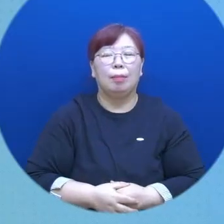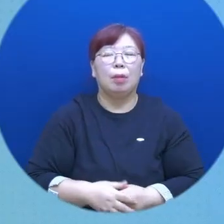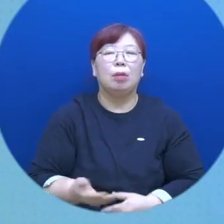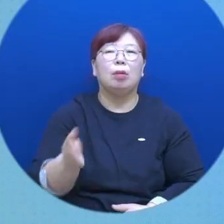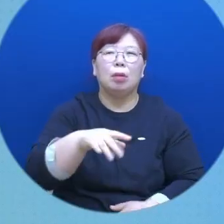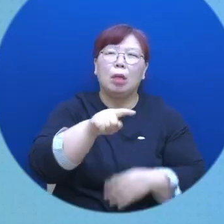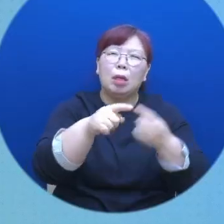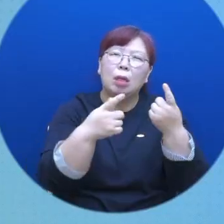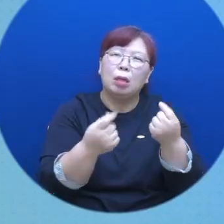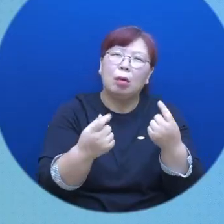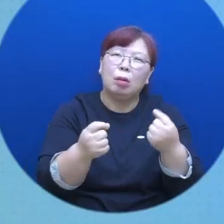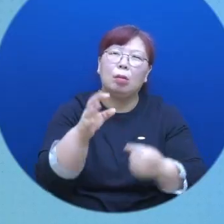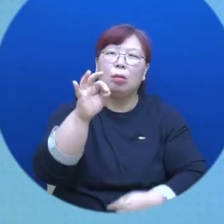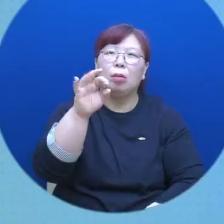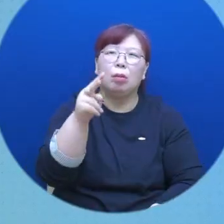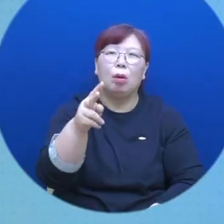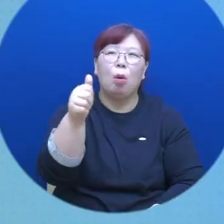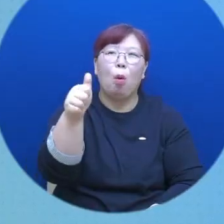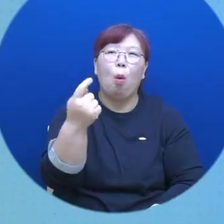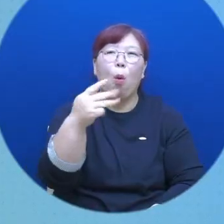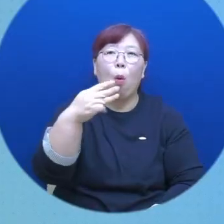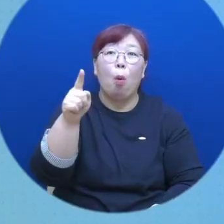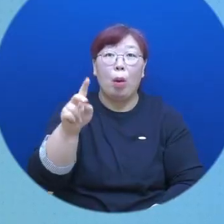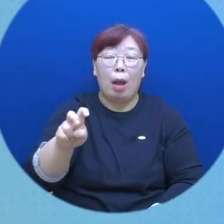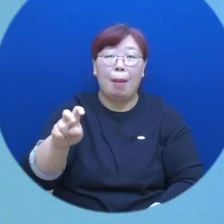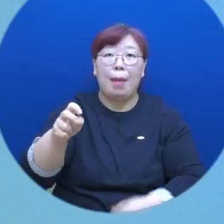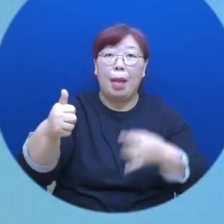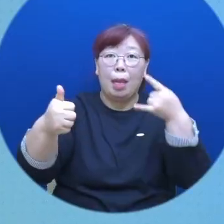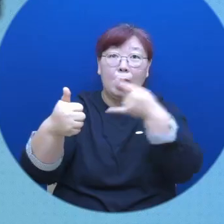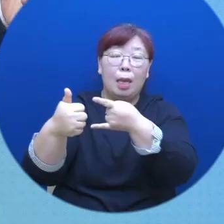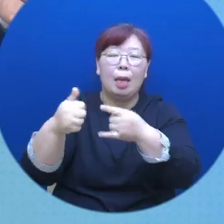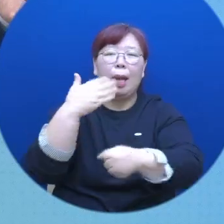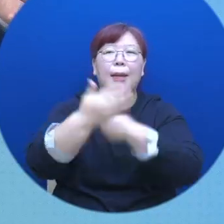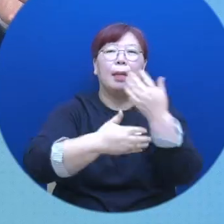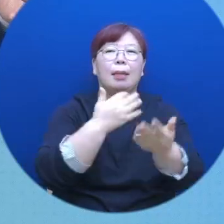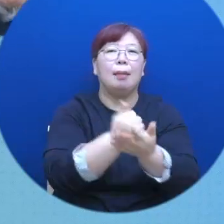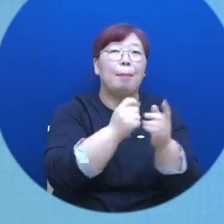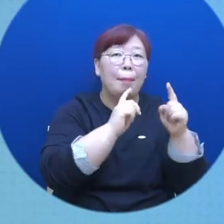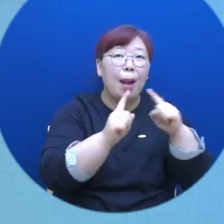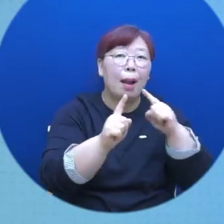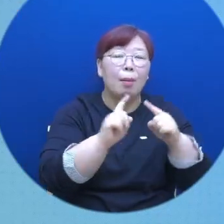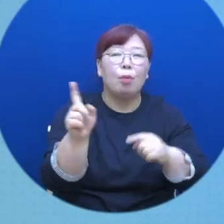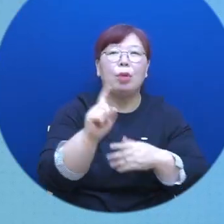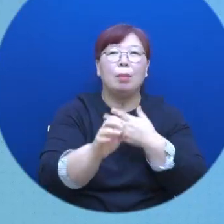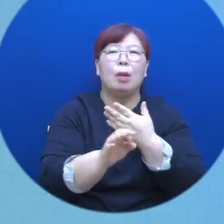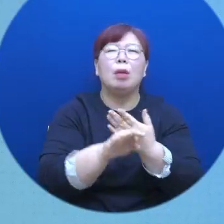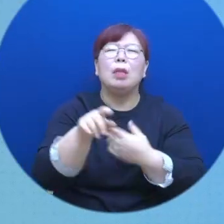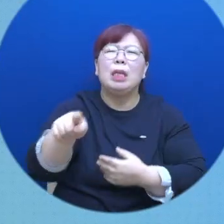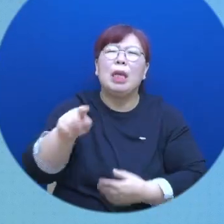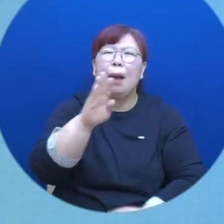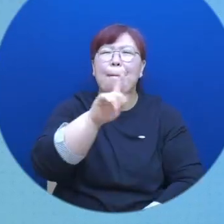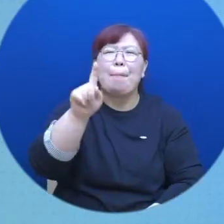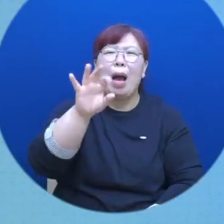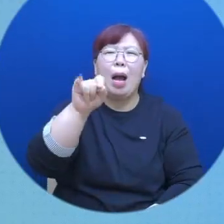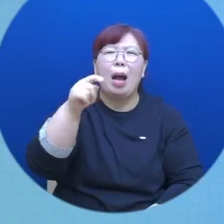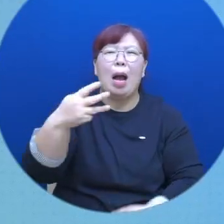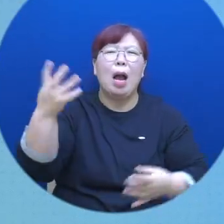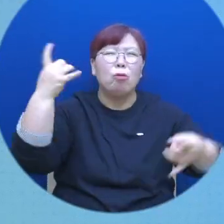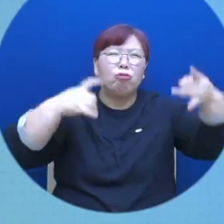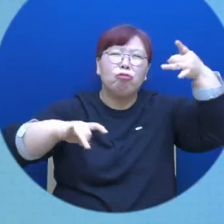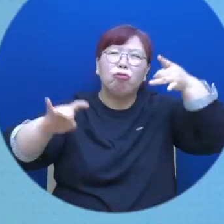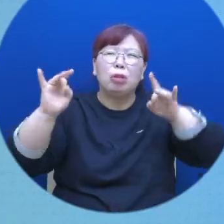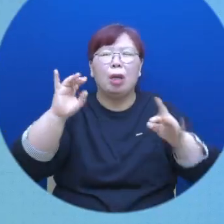여호람을 향하여 하나님께서 뭐라고 말하는지 아세요? 내가 바알 우상과 연결돼서